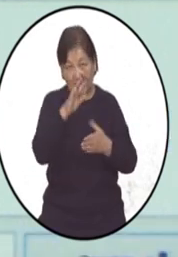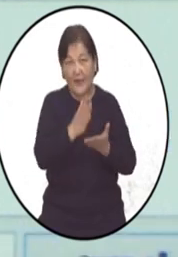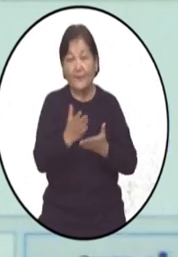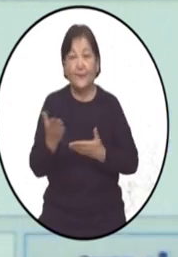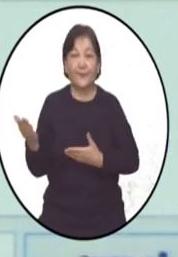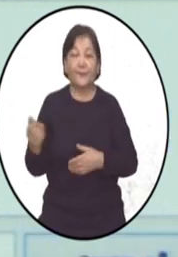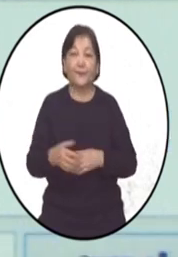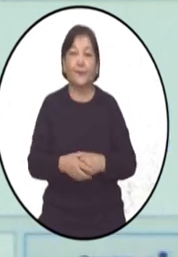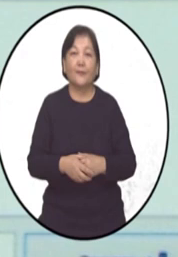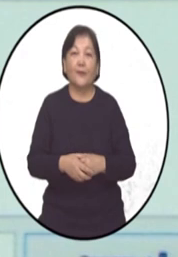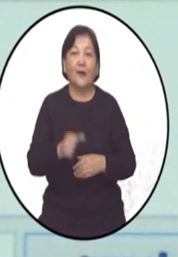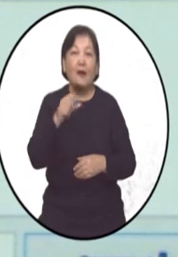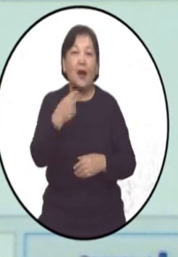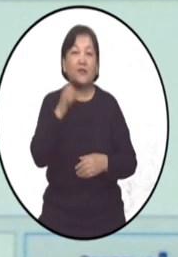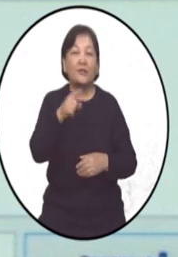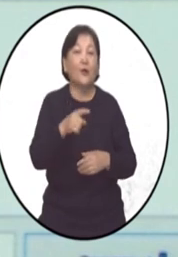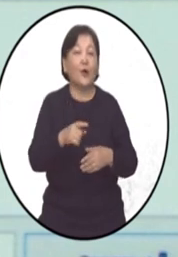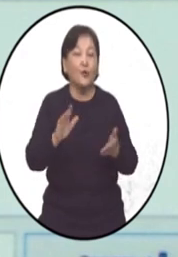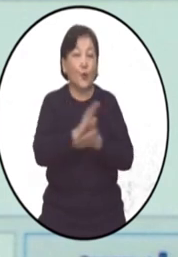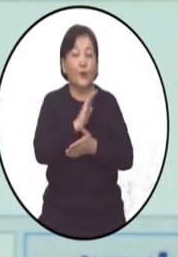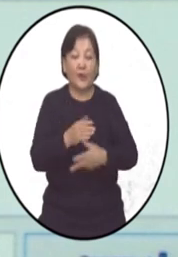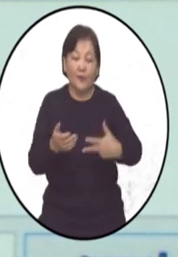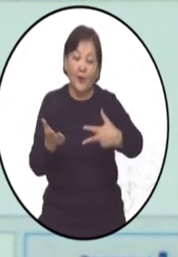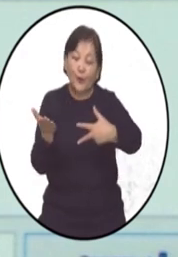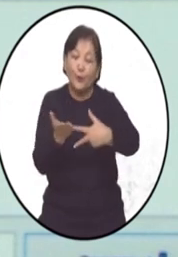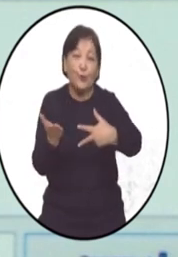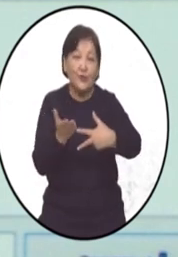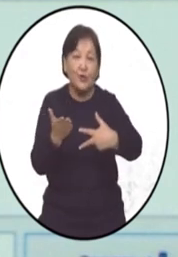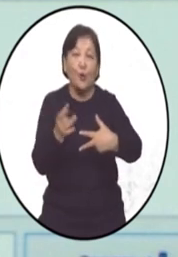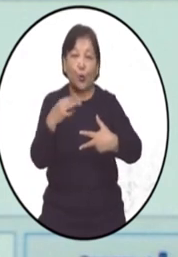За ачаалх хурдаа бол дундаж ачаалх хурд дээр нь тавьчихъя.